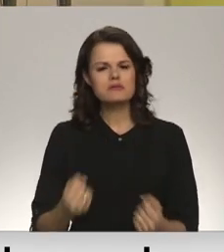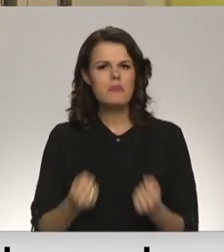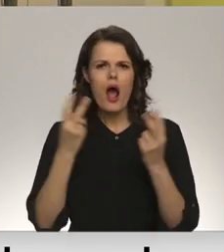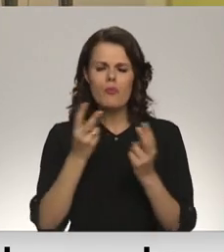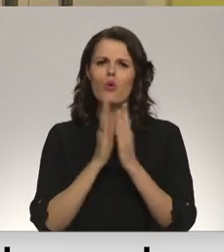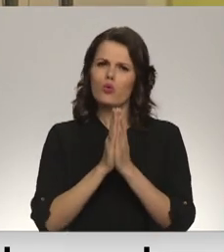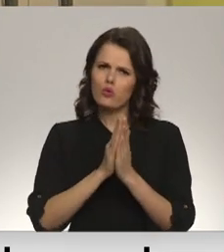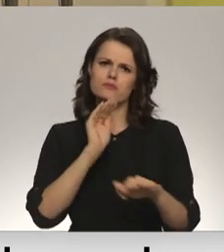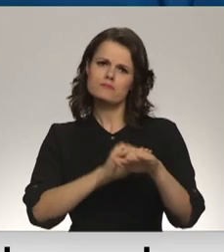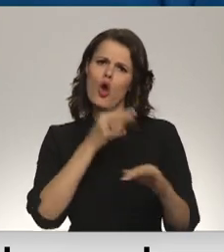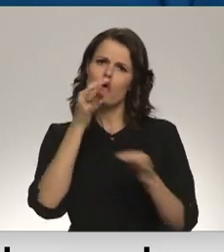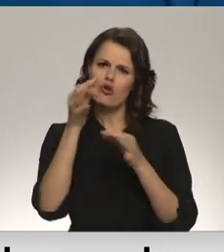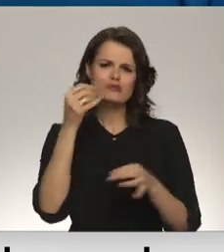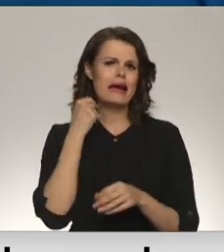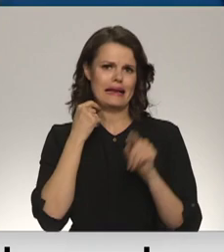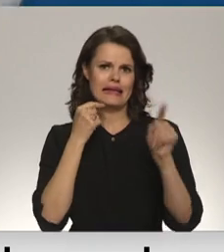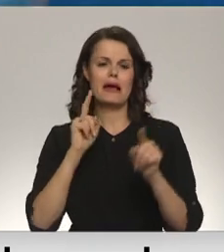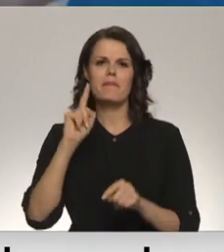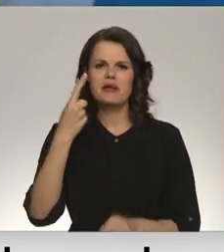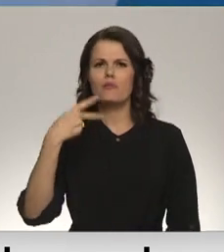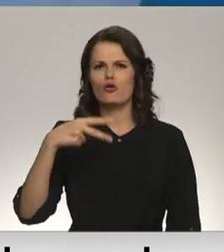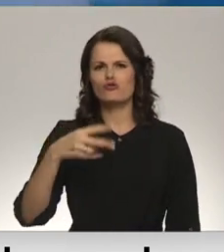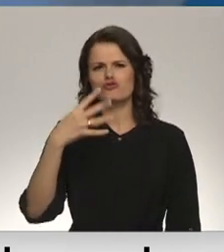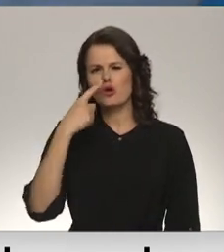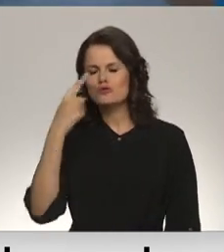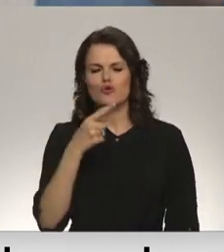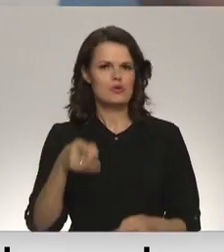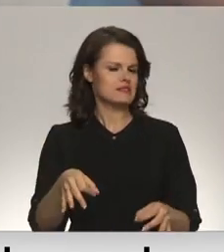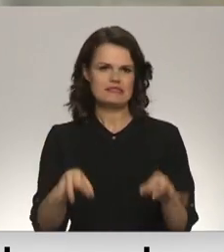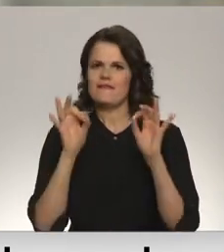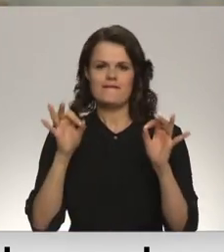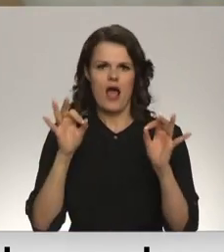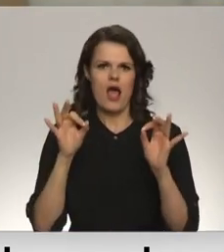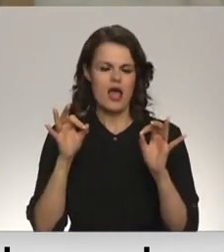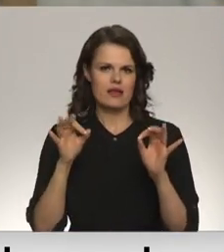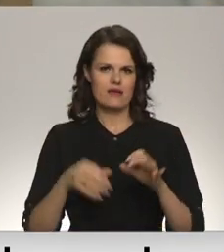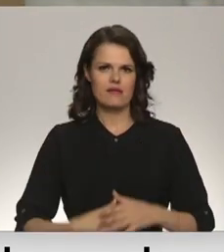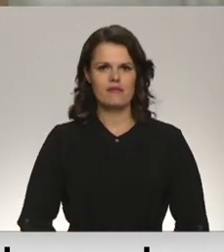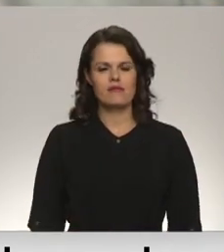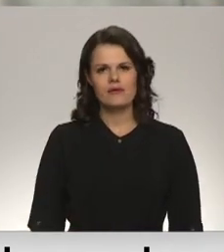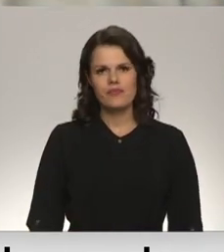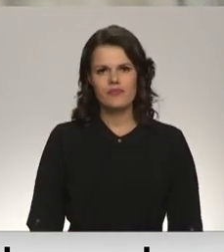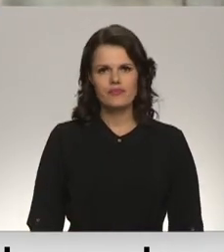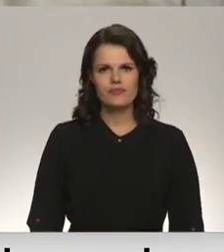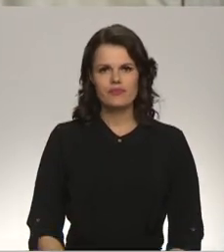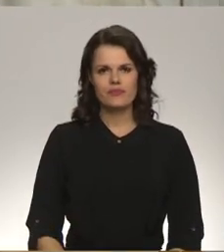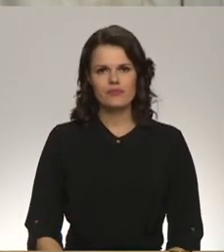lūgt konsultāciju, jo pirmās 24 stundas izšķir visu. Aiki Incēns, Kupču, Latvijas televīzija.